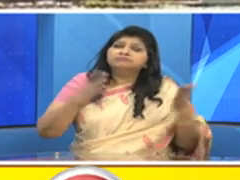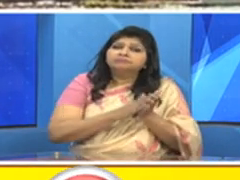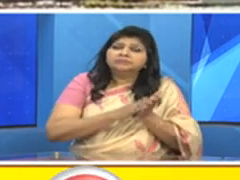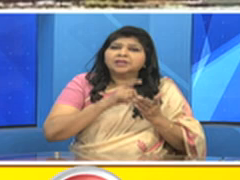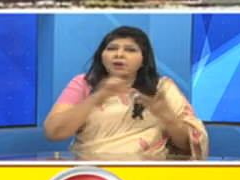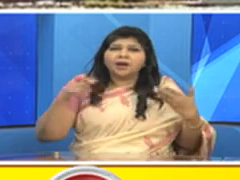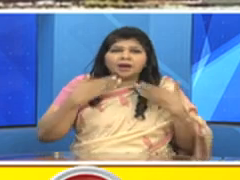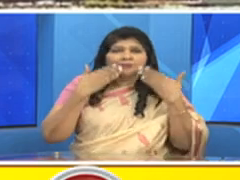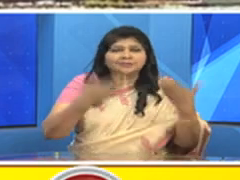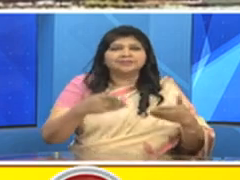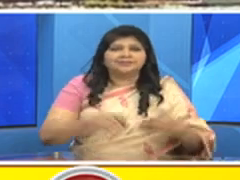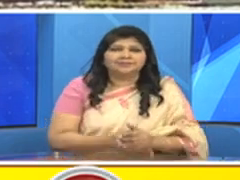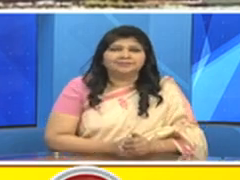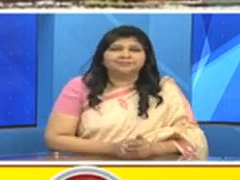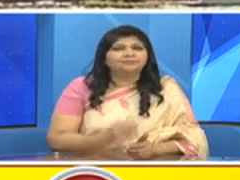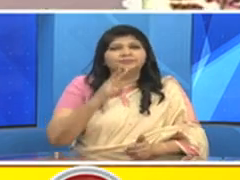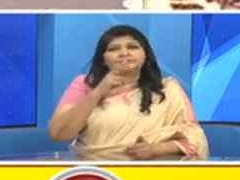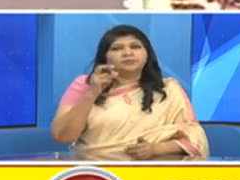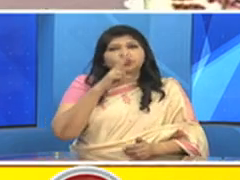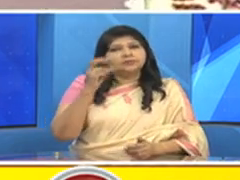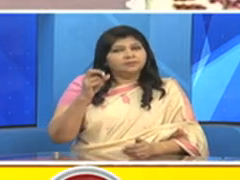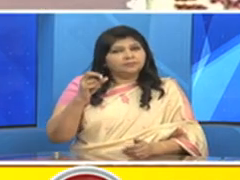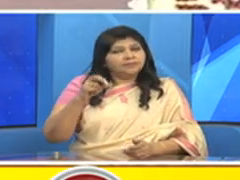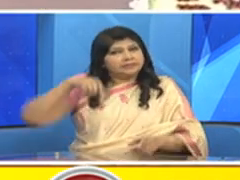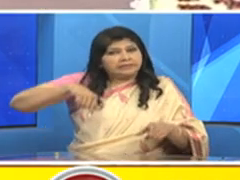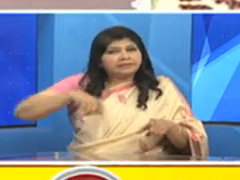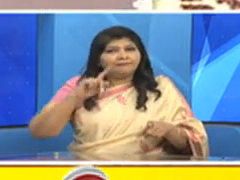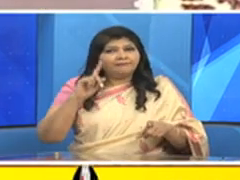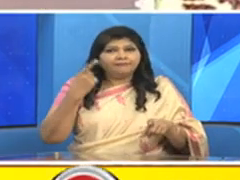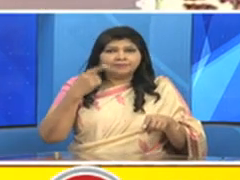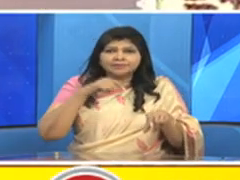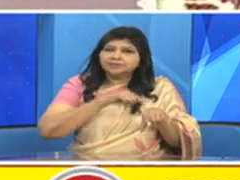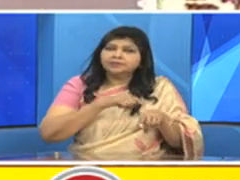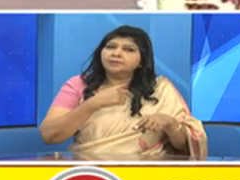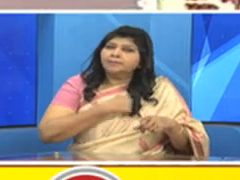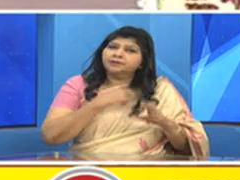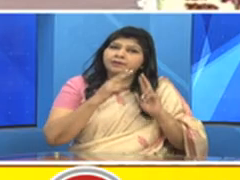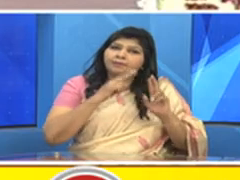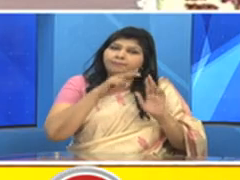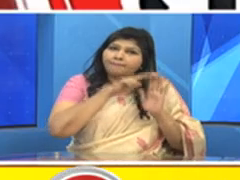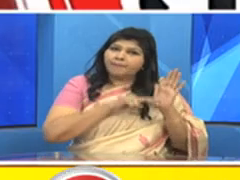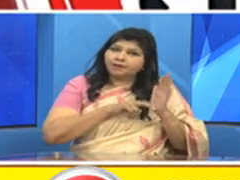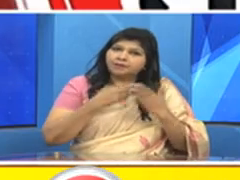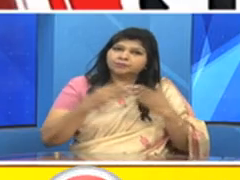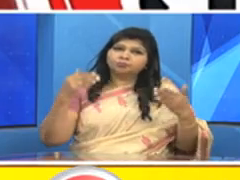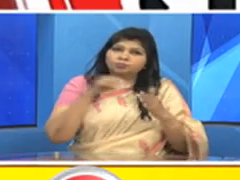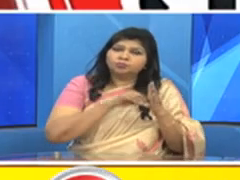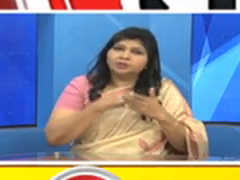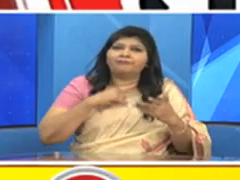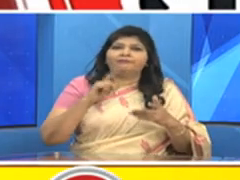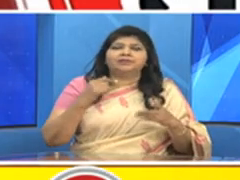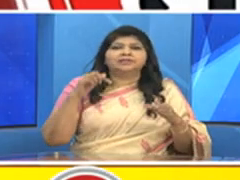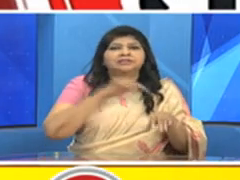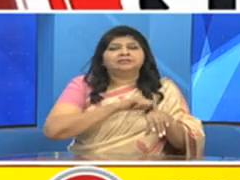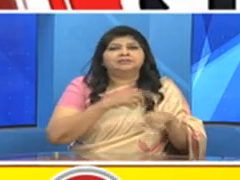अनेक शुभकामनाएं। 2020 का ये प्रथम मन की बात का मिलन है। इस वर्ष का भी ये